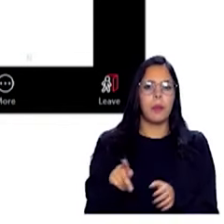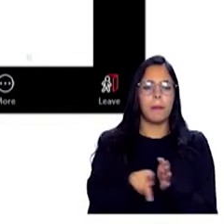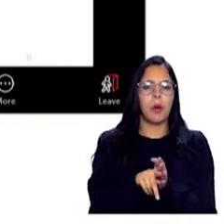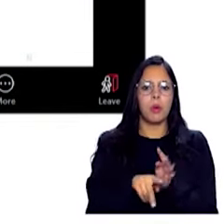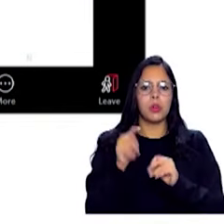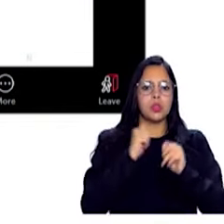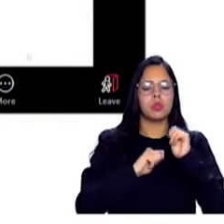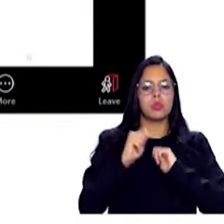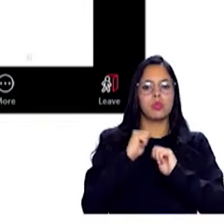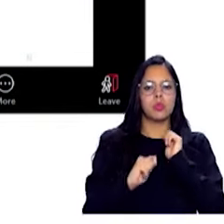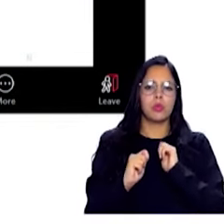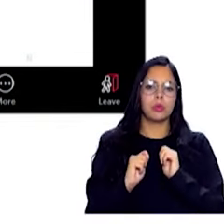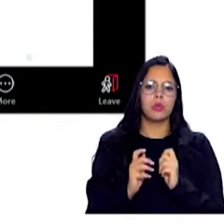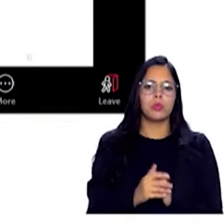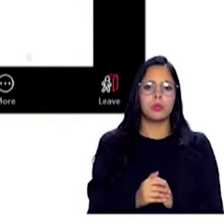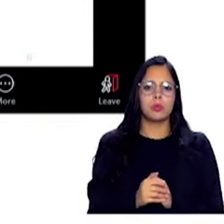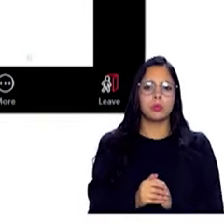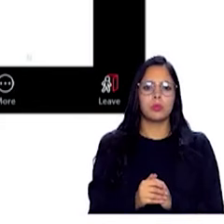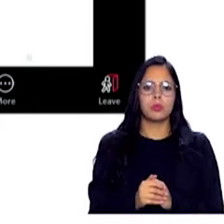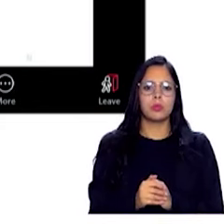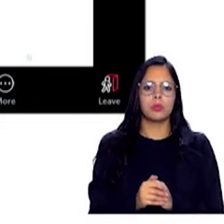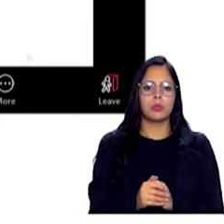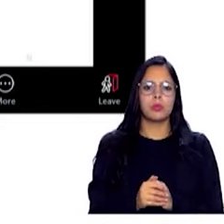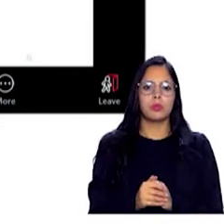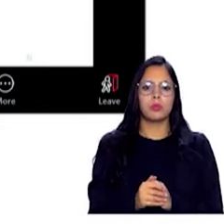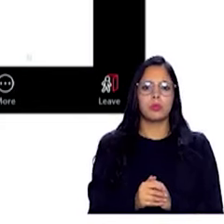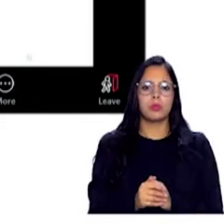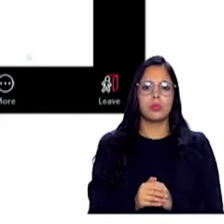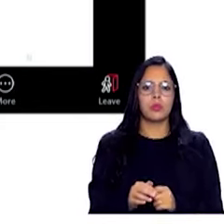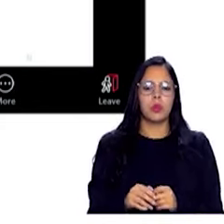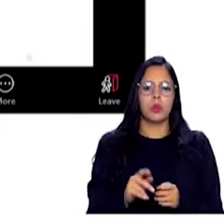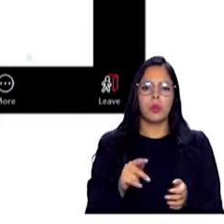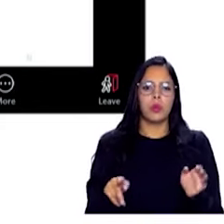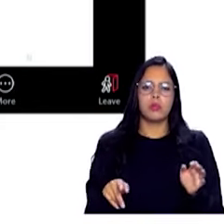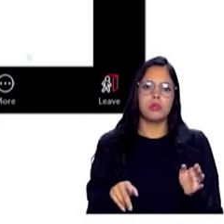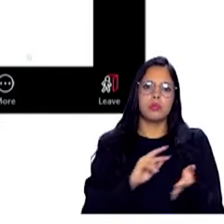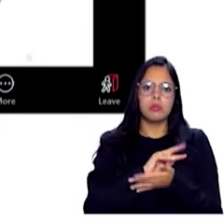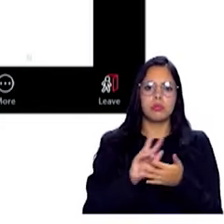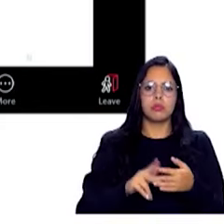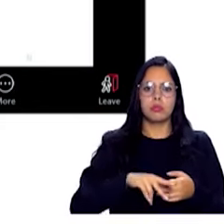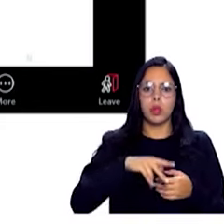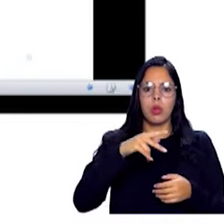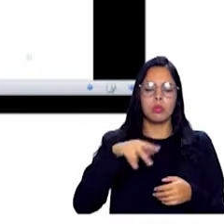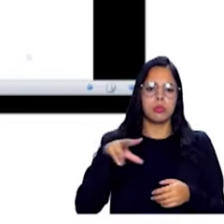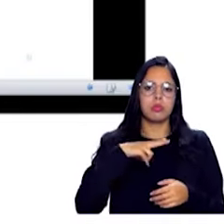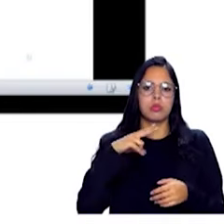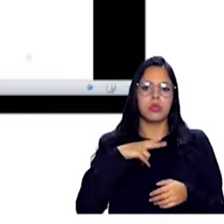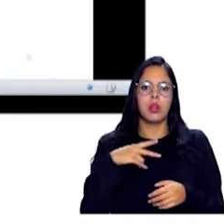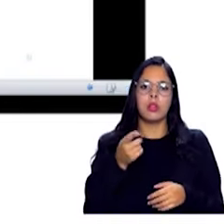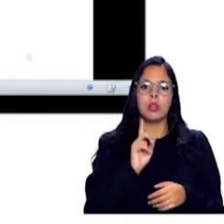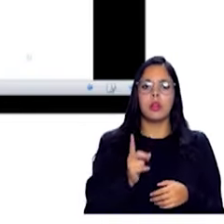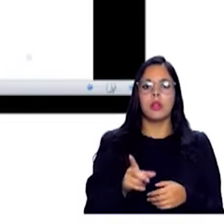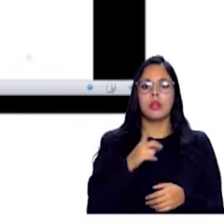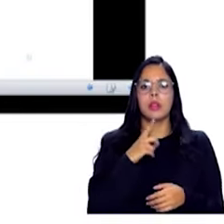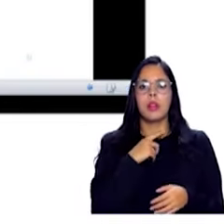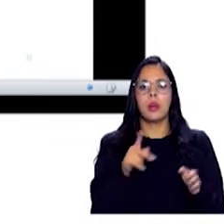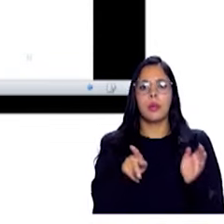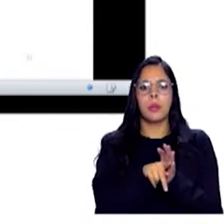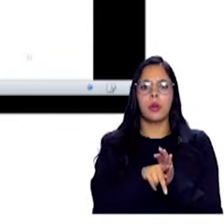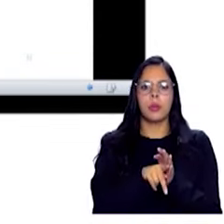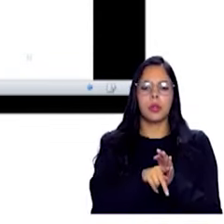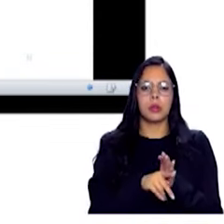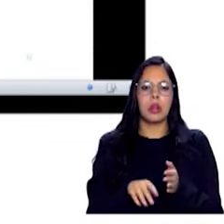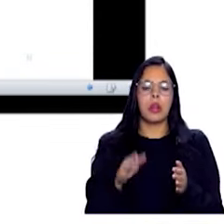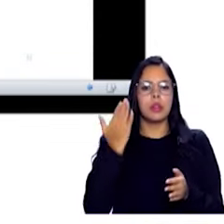invece che la corte di cassazione Sia interessata AD urare l'uniforme interpretazione Della legge ma forse non